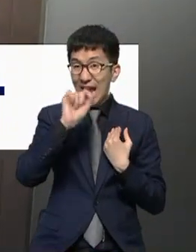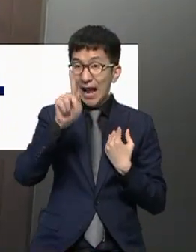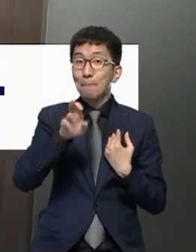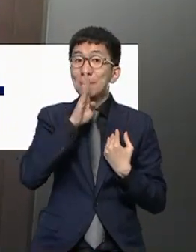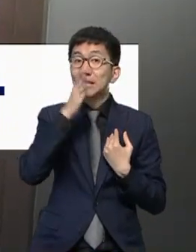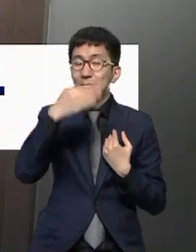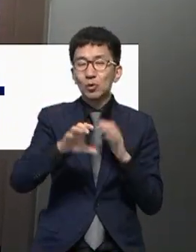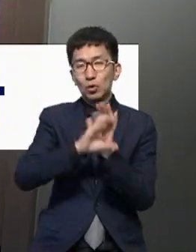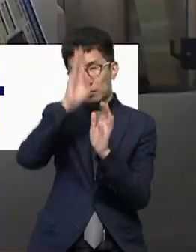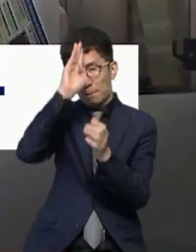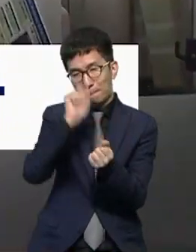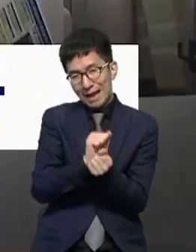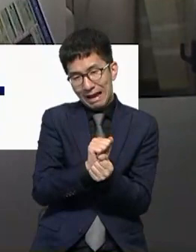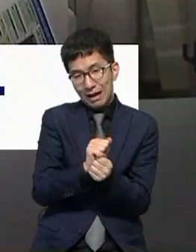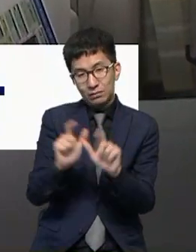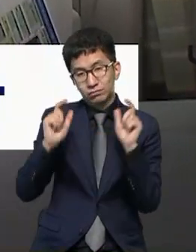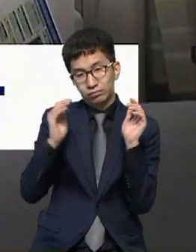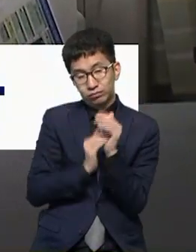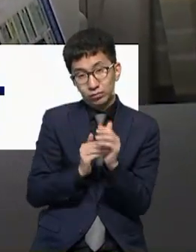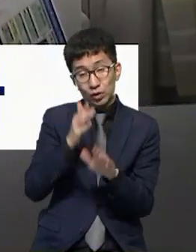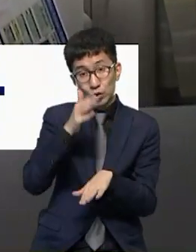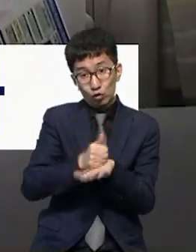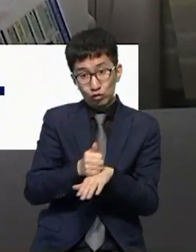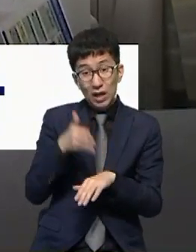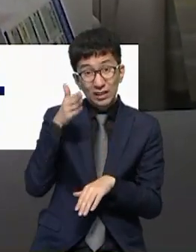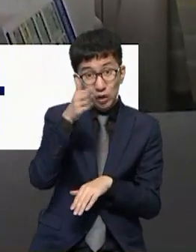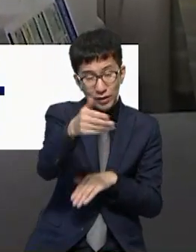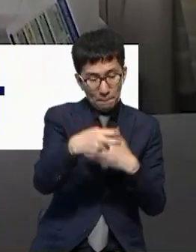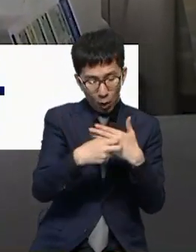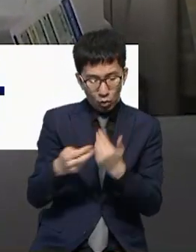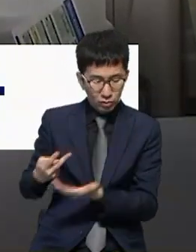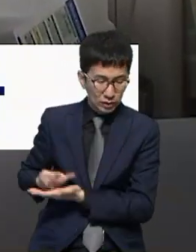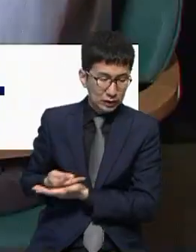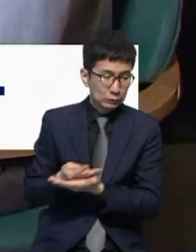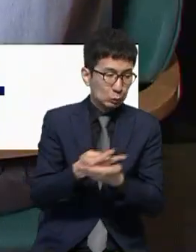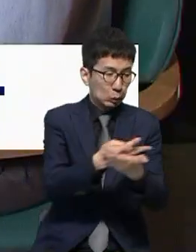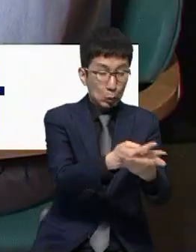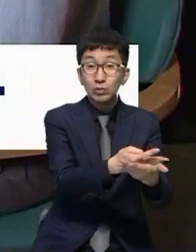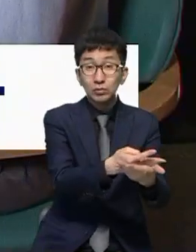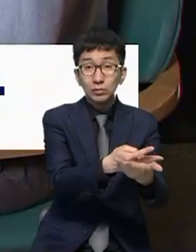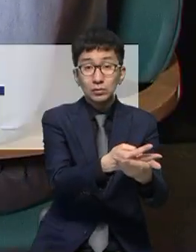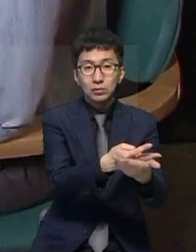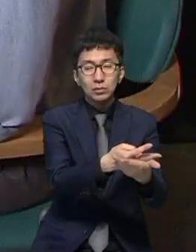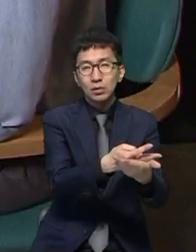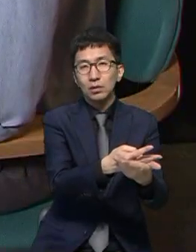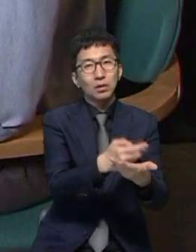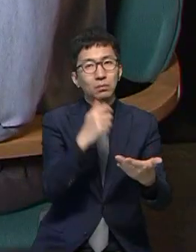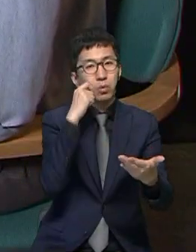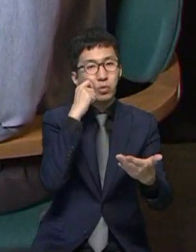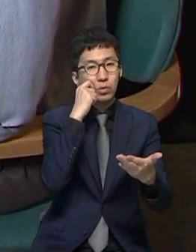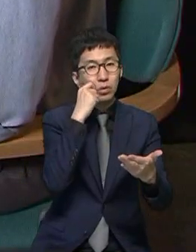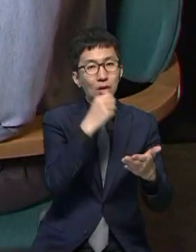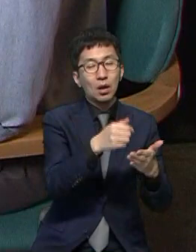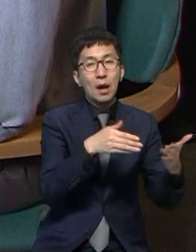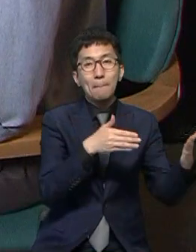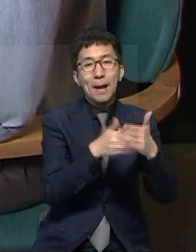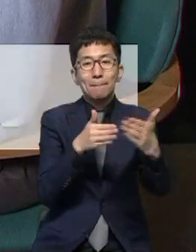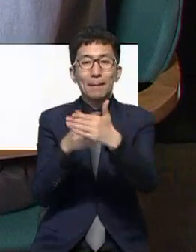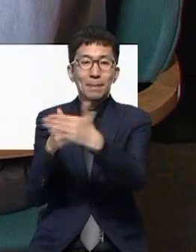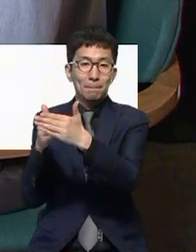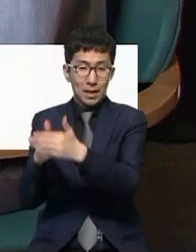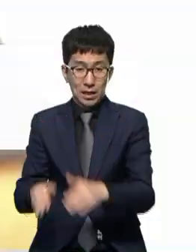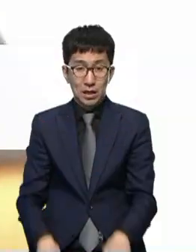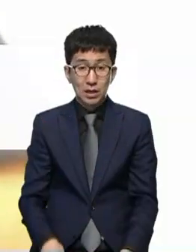중이었는데 병원 측은 감염병 전담병원으로 이송을 추진했습니다. 하지만 쉽지 않았습니다. 계속